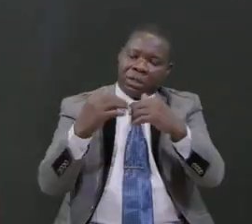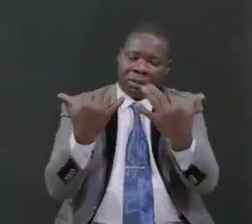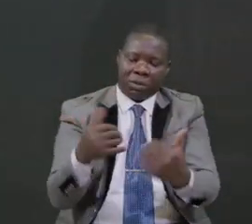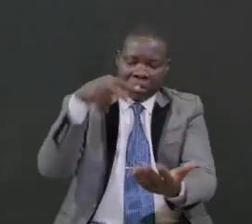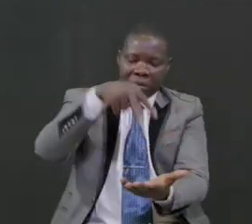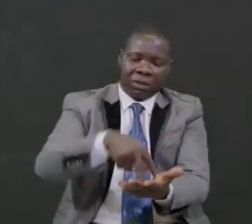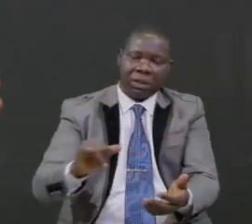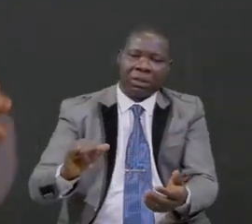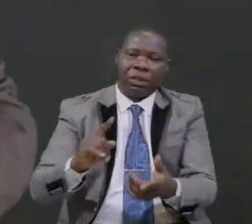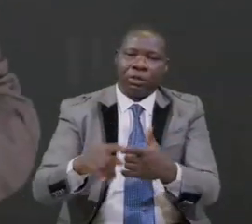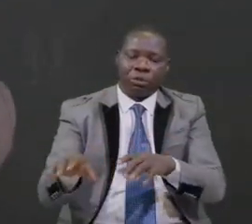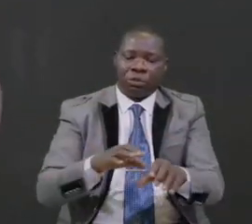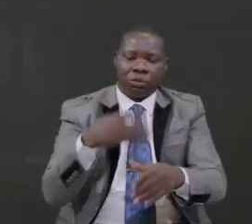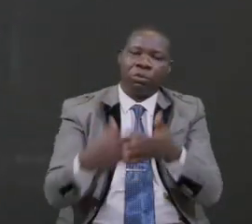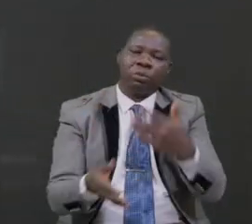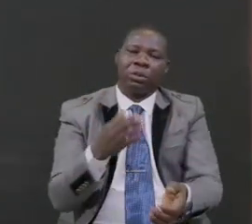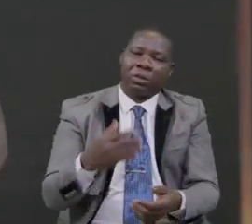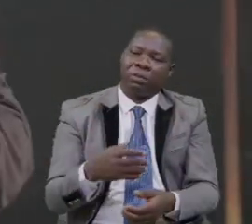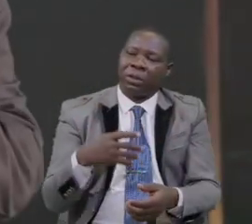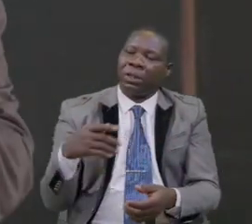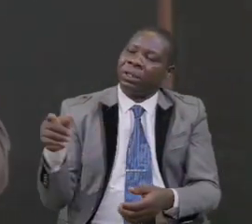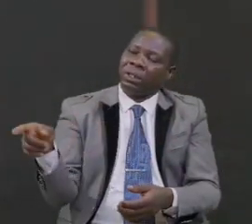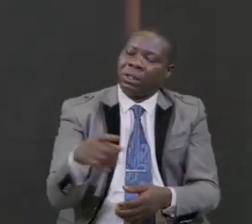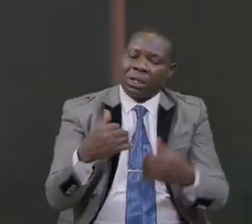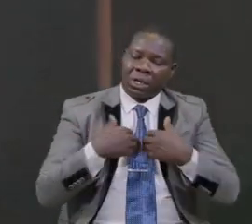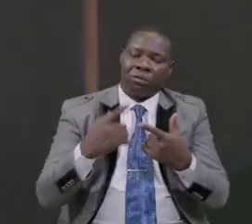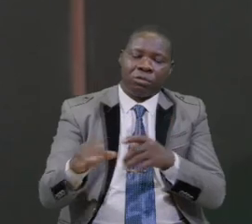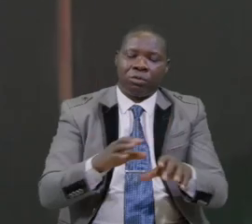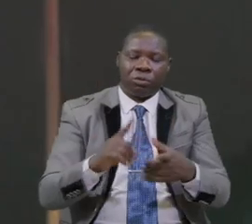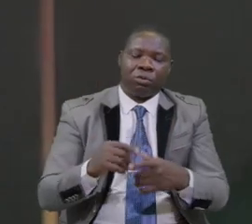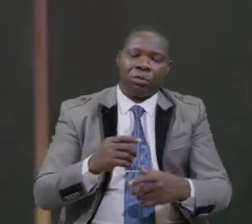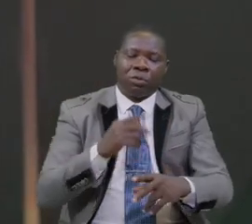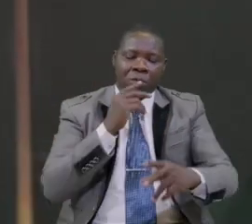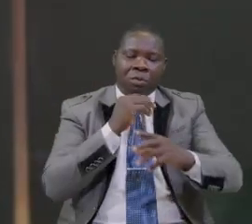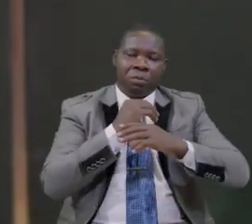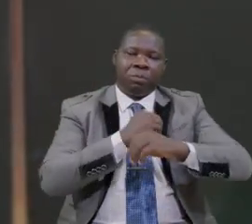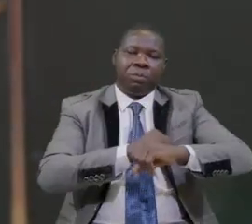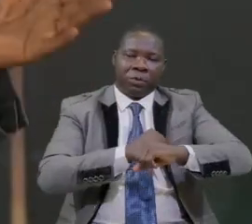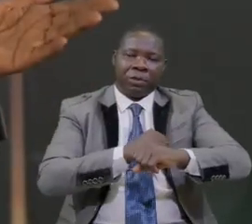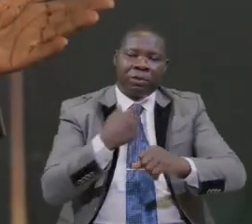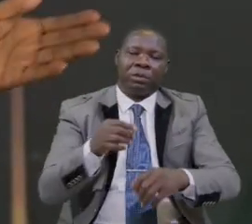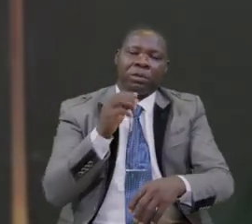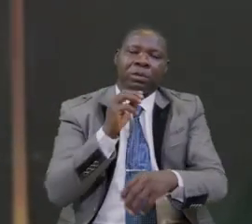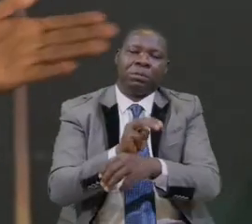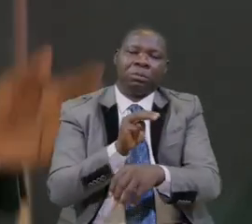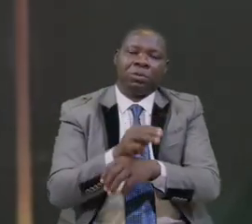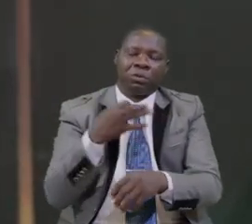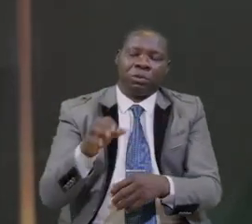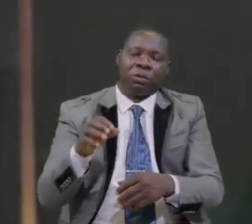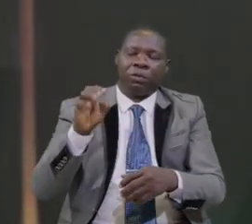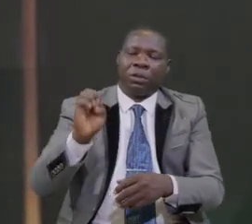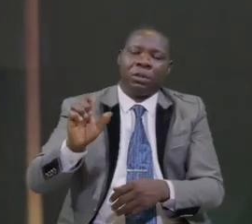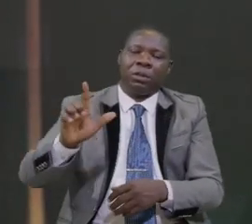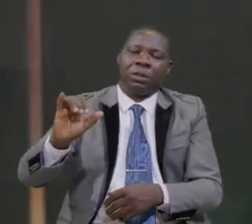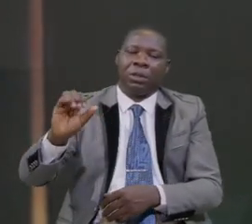pour faire tout ce qu'il doit faire pour préserver le ministère d'Élisée. Alors